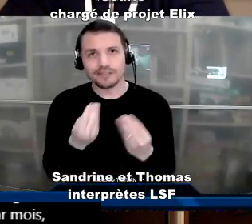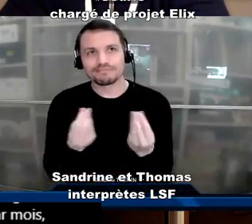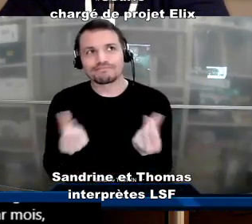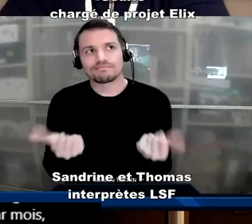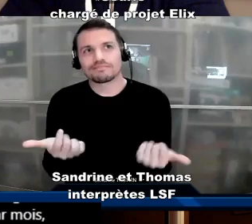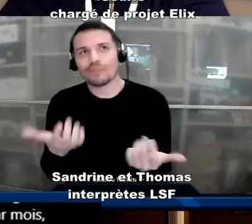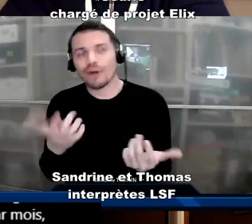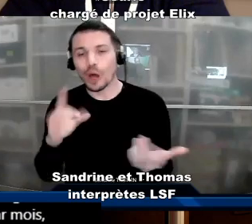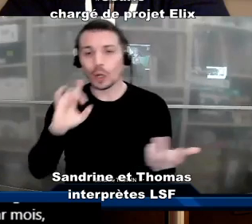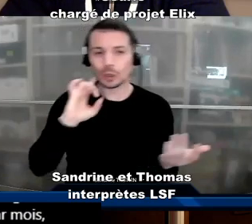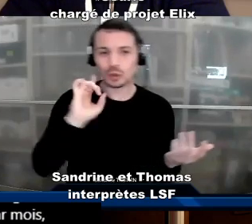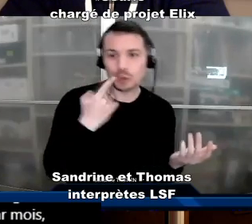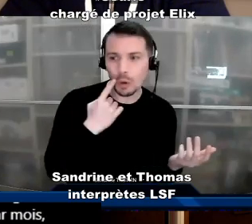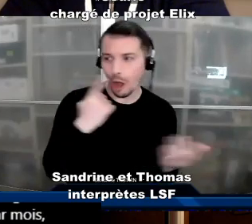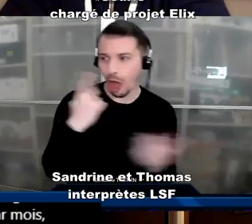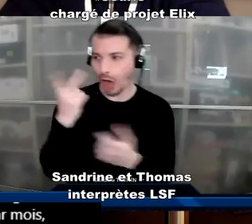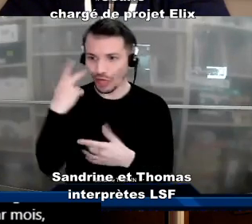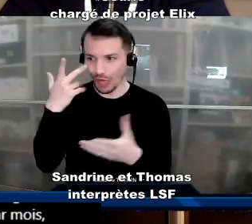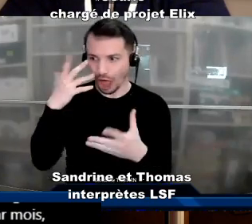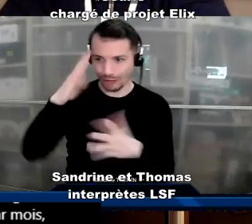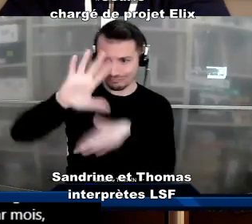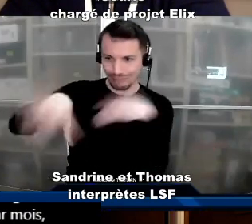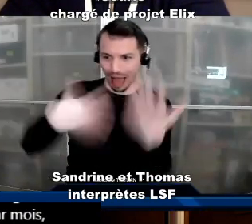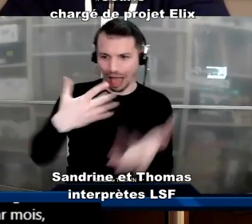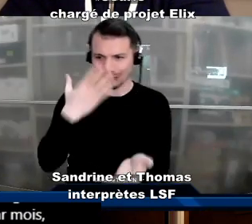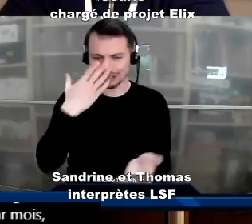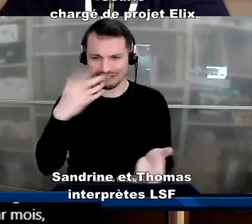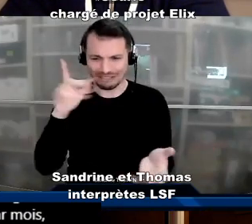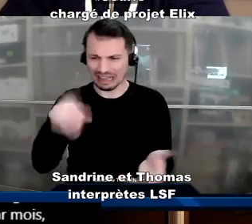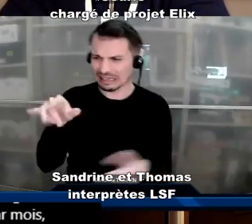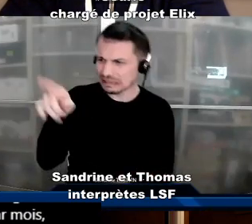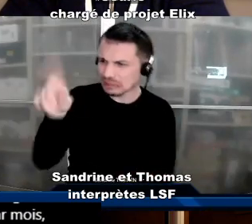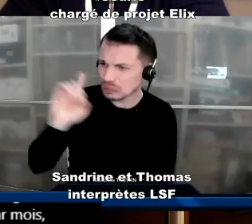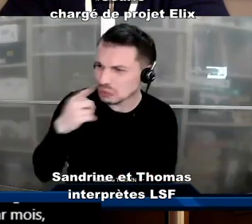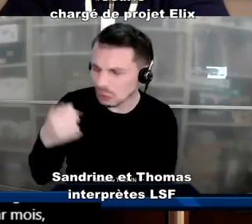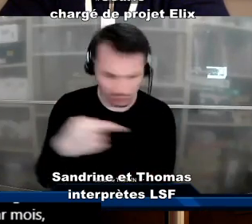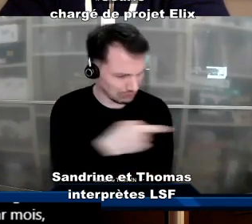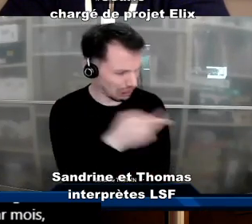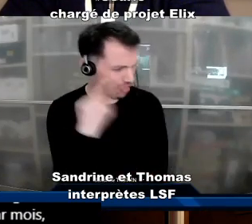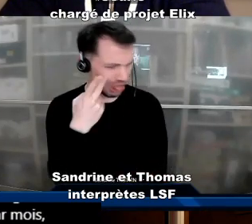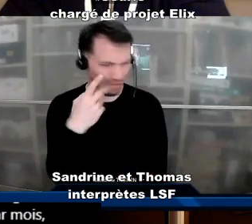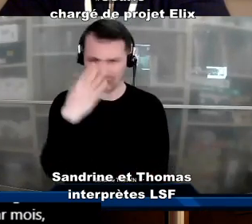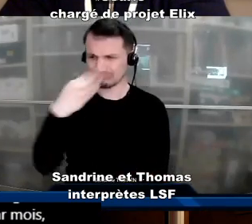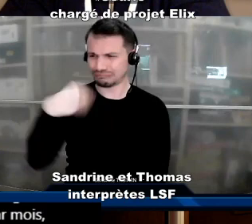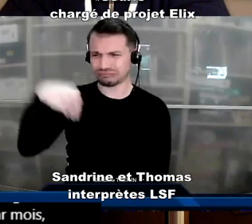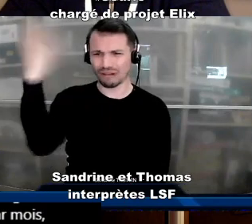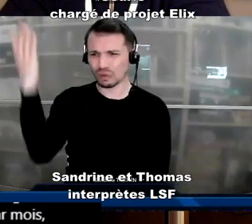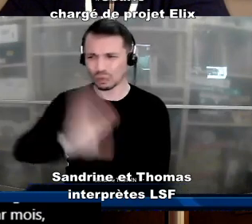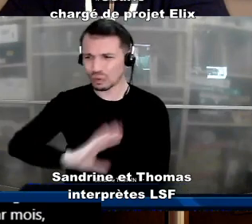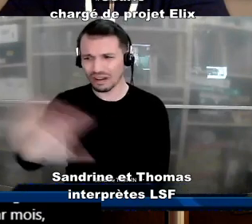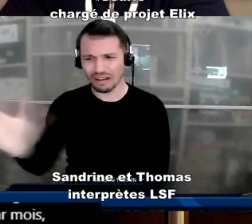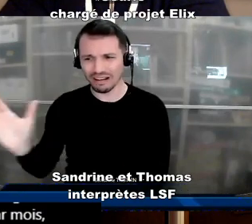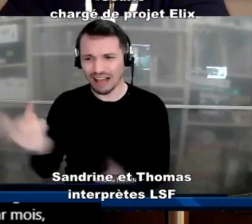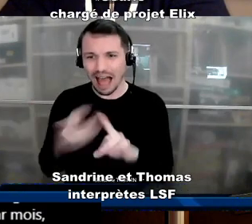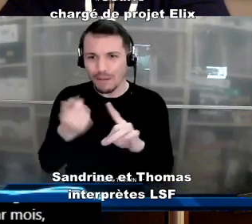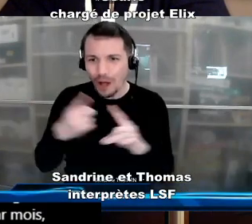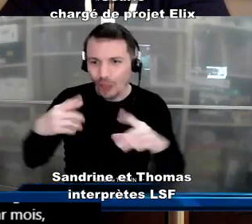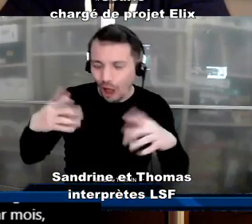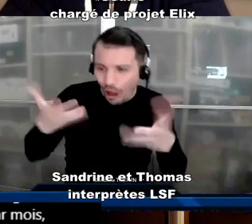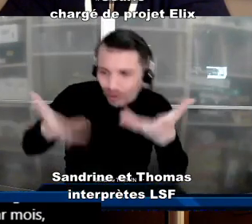où sourd-entendant se mélange et en fait, on s'en fiche un peu de qui est sourd, qui est entendant. Juste l'important, c'est cette soirée et d'avoir